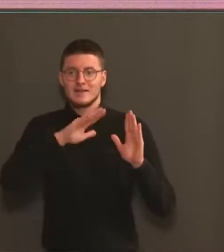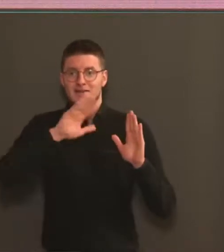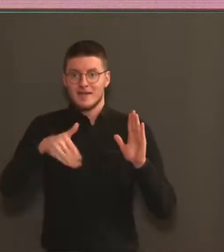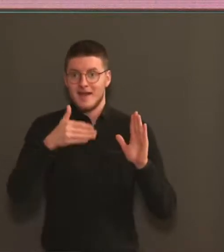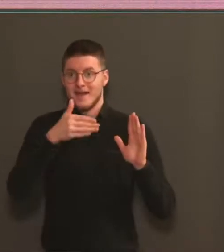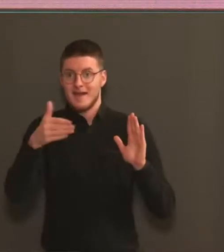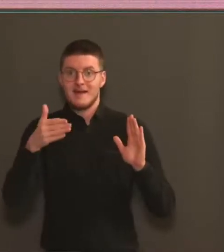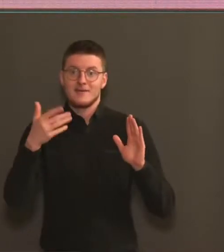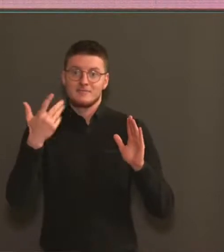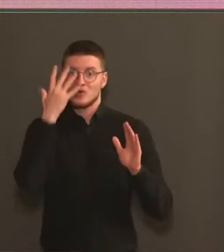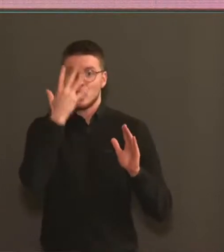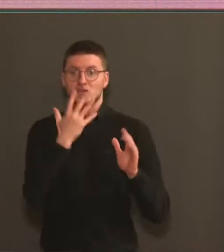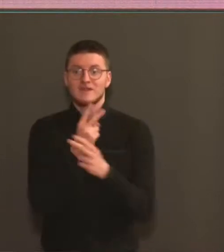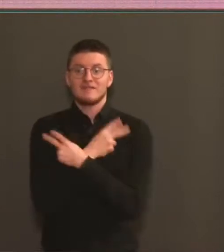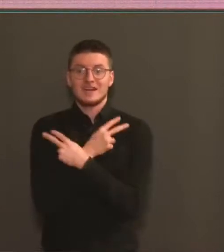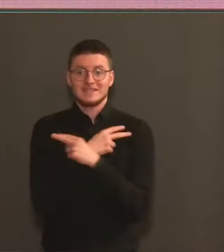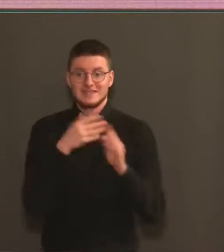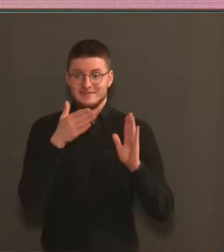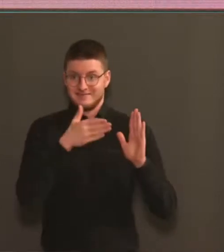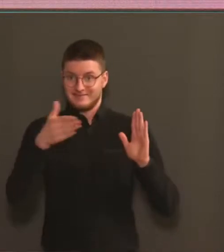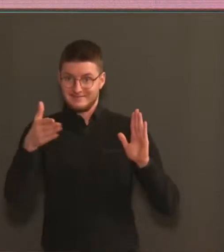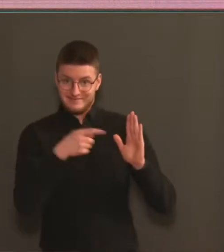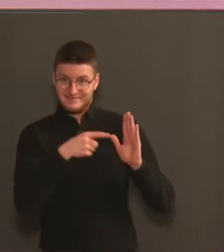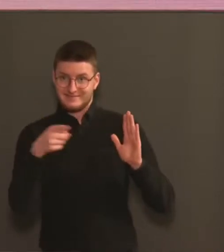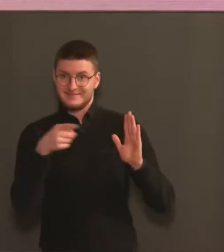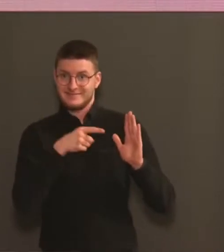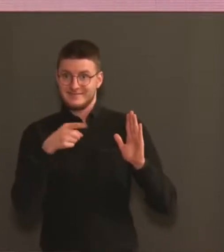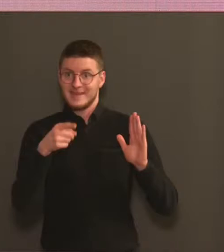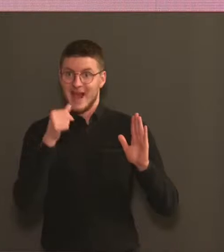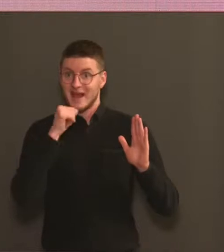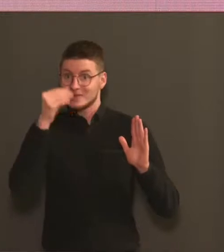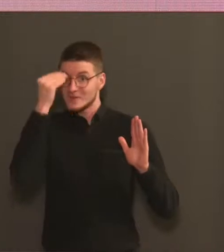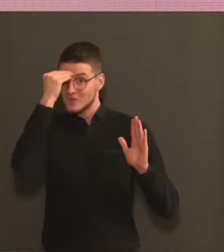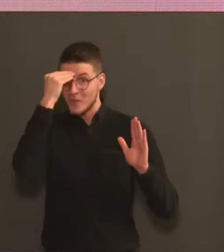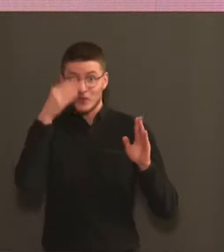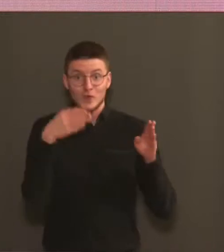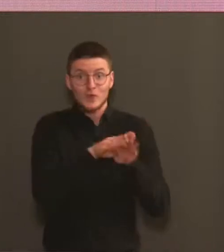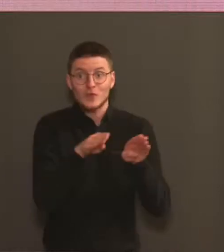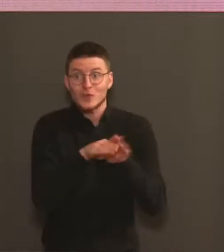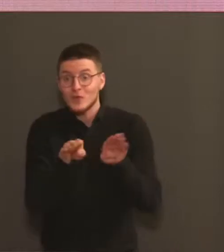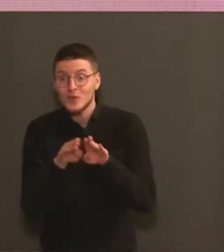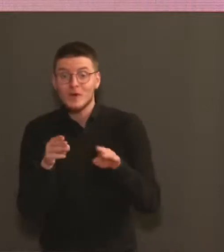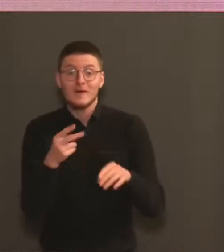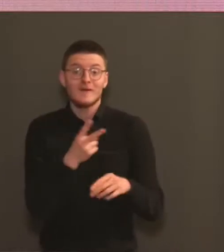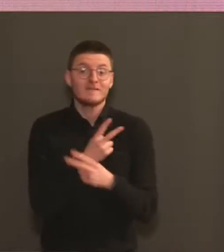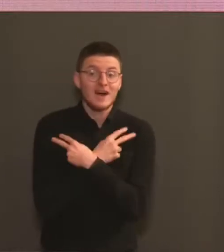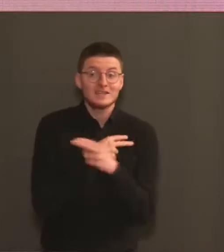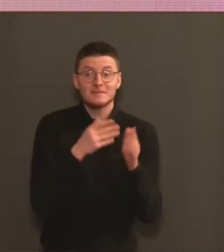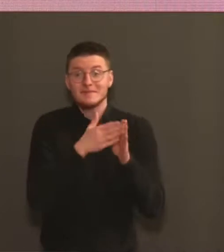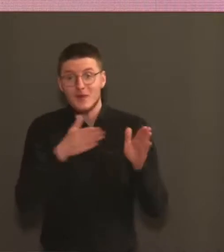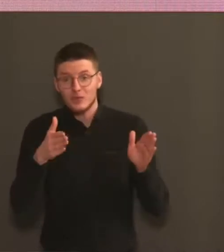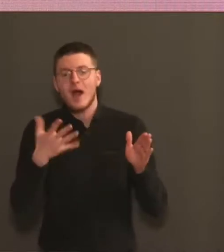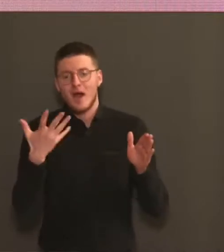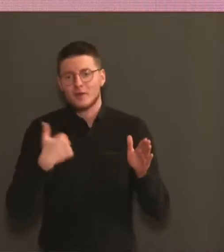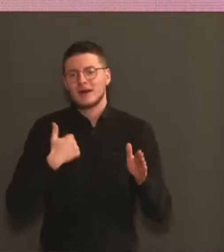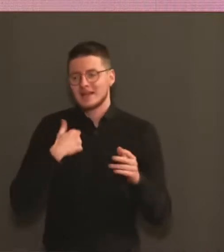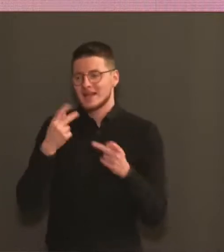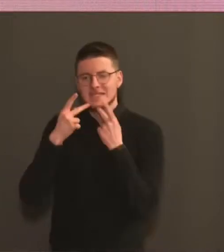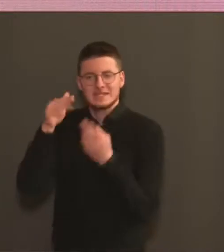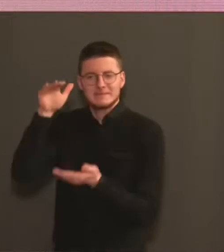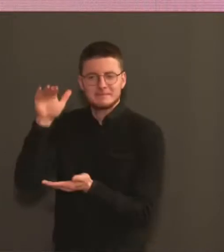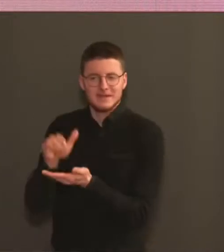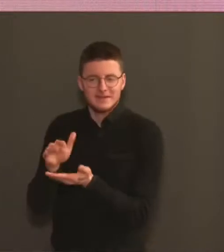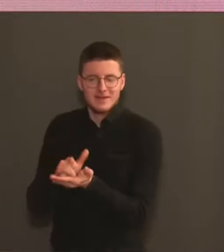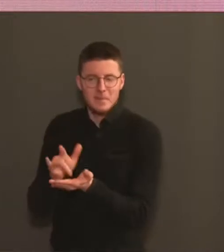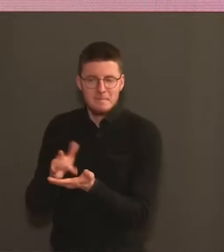scholen dicht zijn en in een vakantieperiode zien we dat het aantal testen sterk terugvalt. Er wordt onder andere veel minder